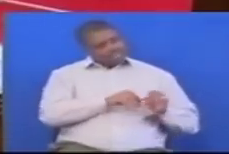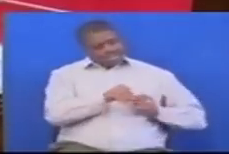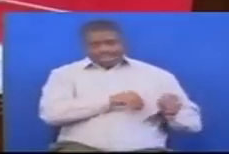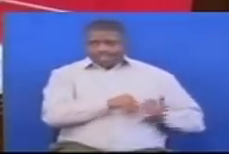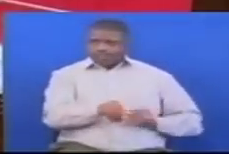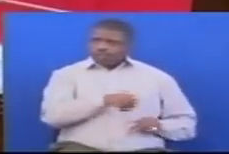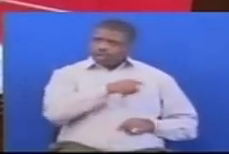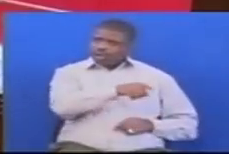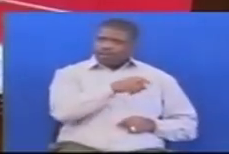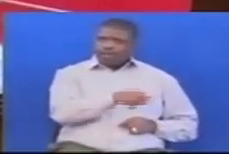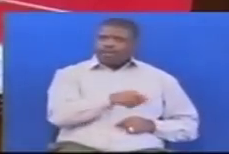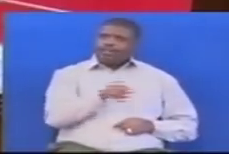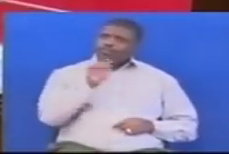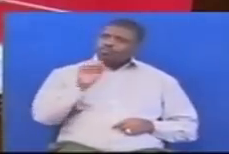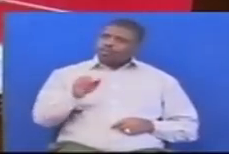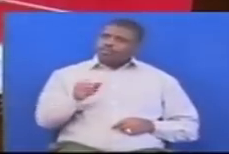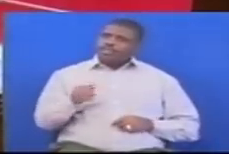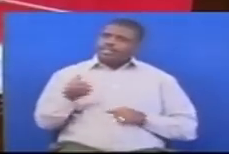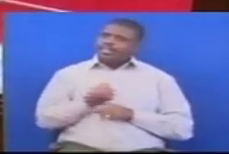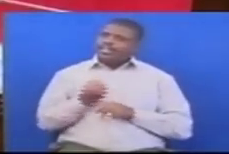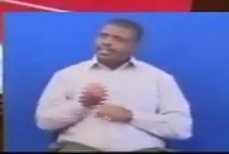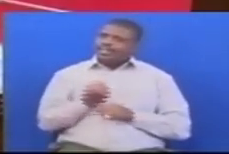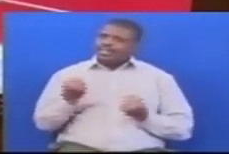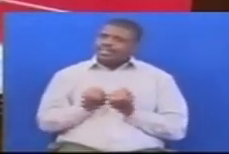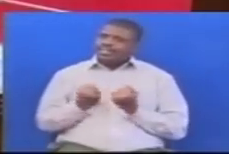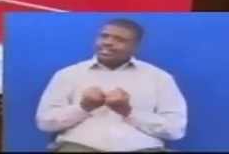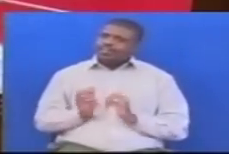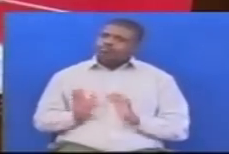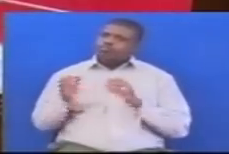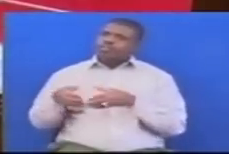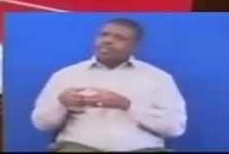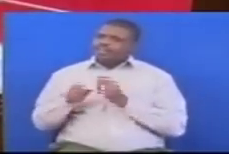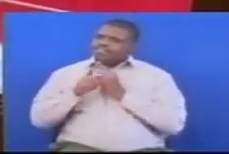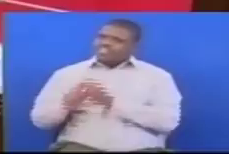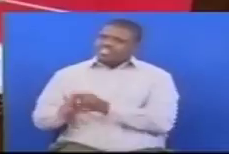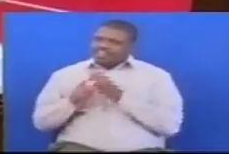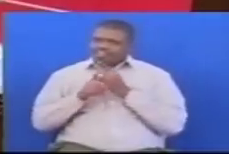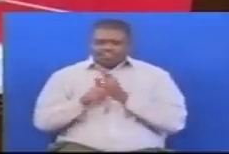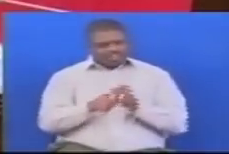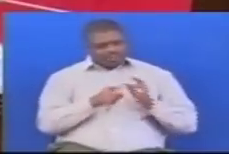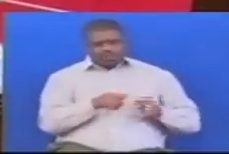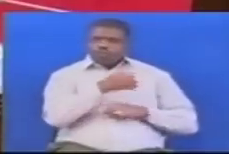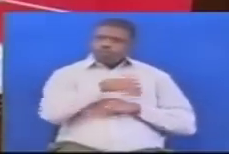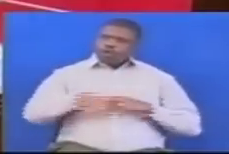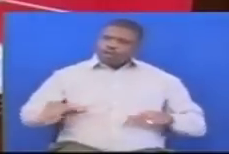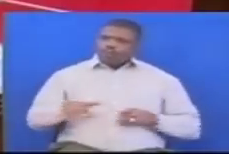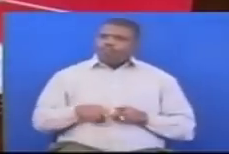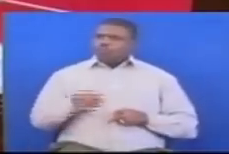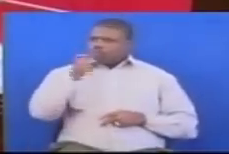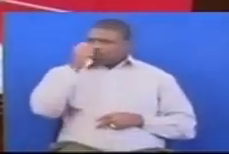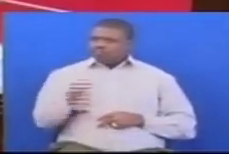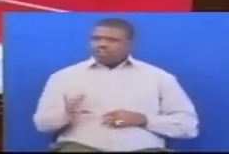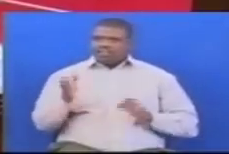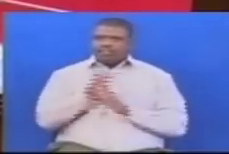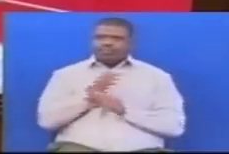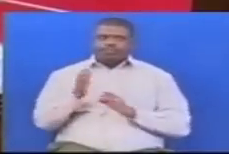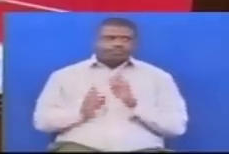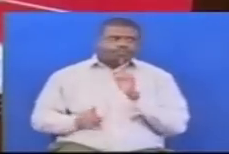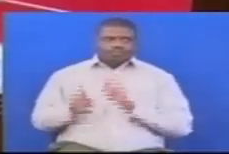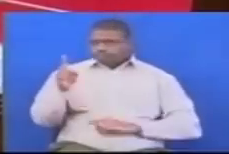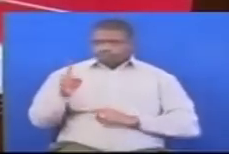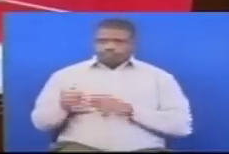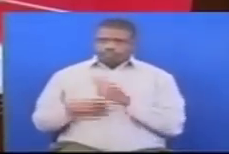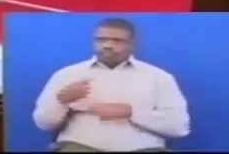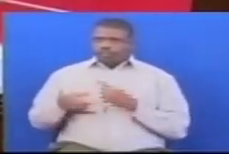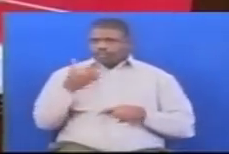wamezidi nchi nzima. Nilikwambia unda tume fuatilia mabwawa ya nchi nzima kuna uchakuaji wa hali ya juu, miradi ya